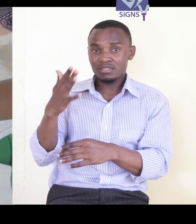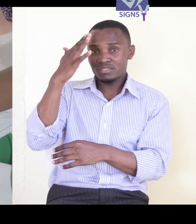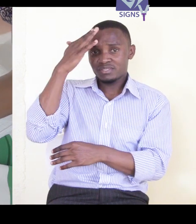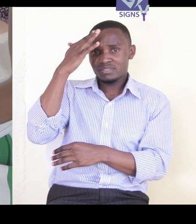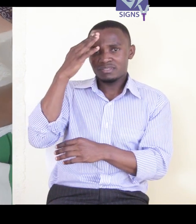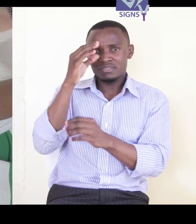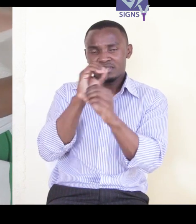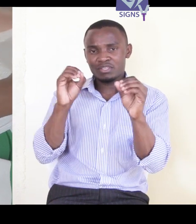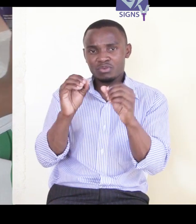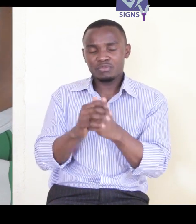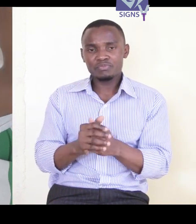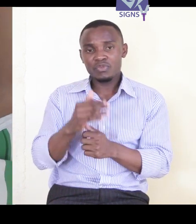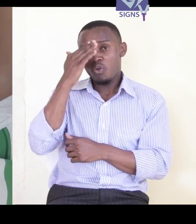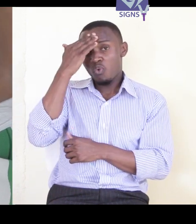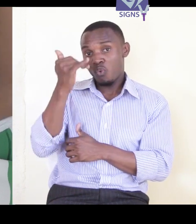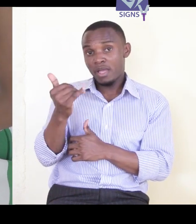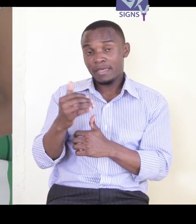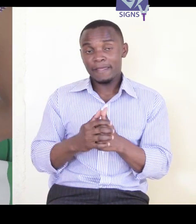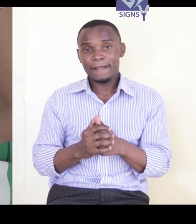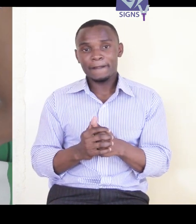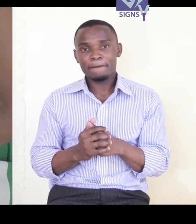mtu anaweza kuwa